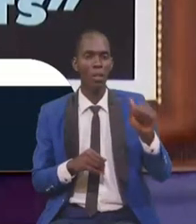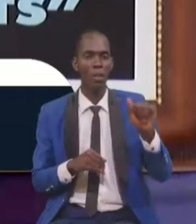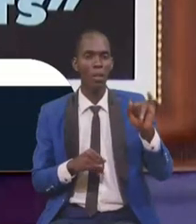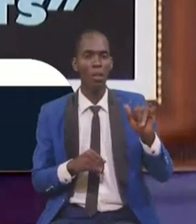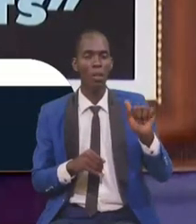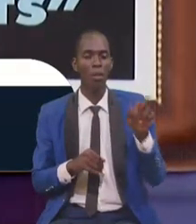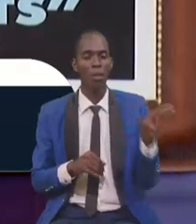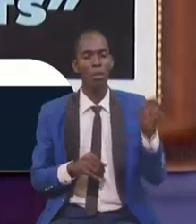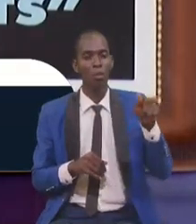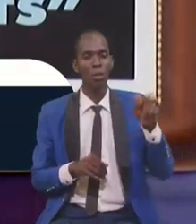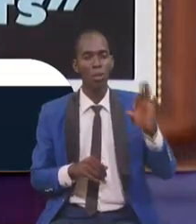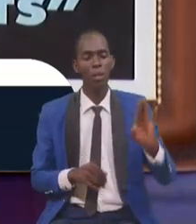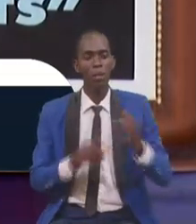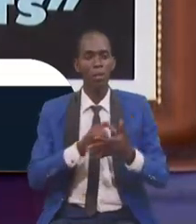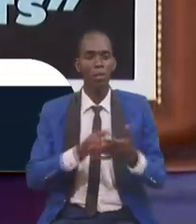Ésaïe 29,